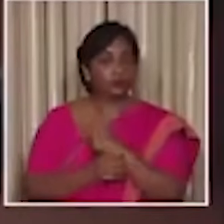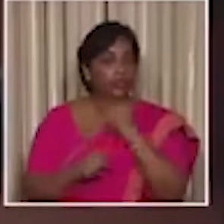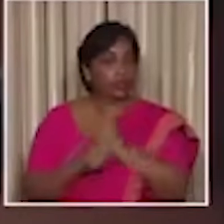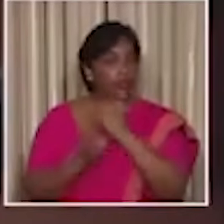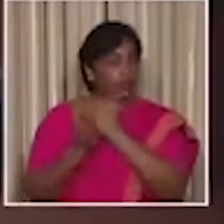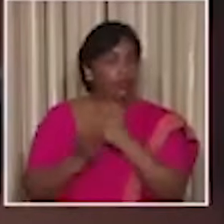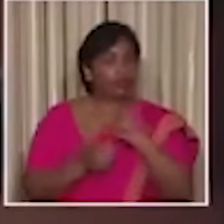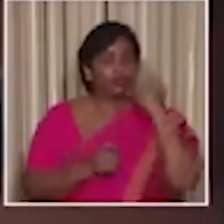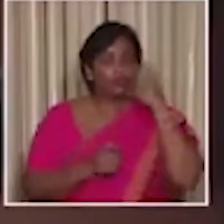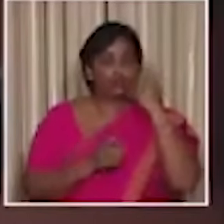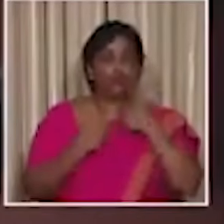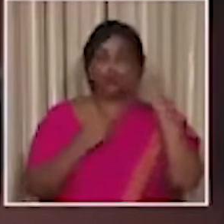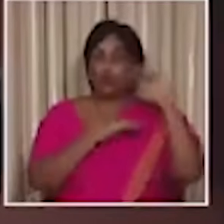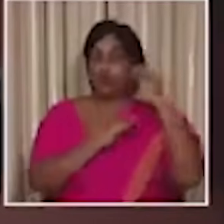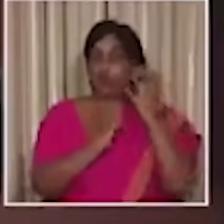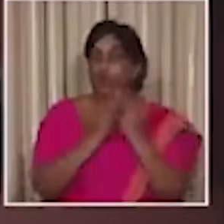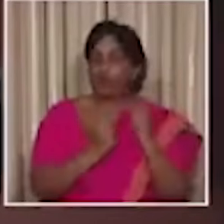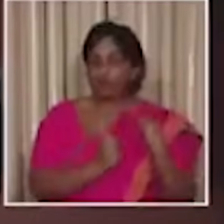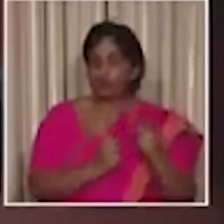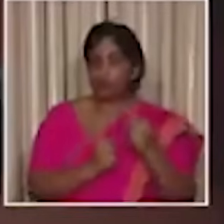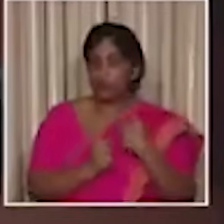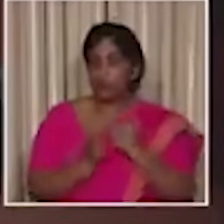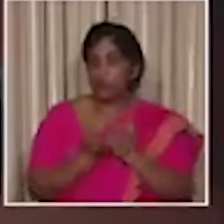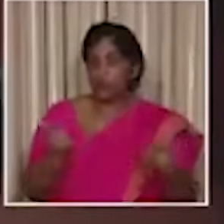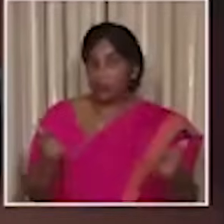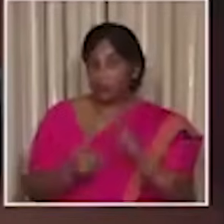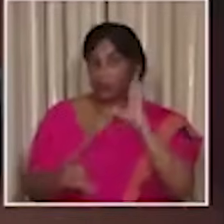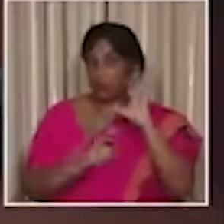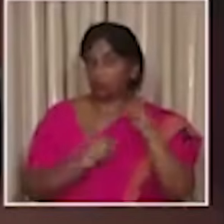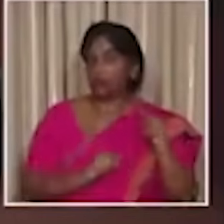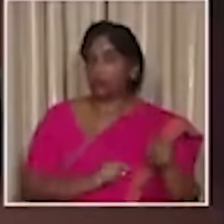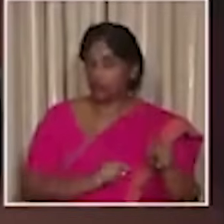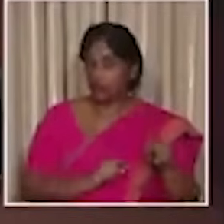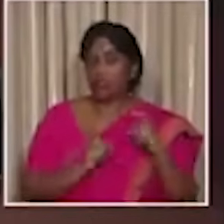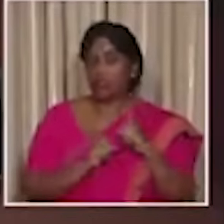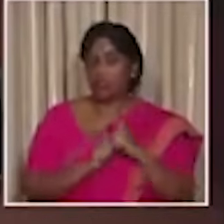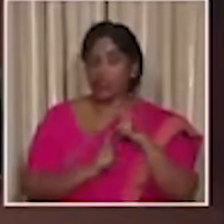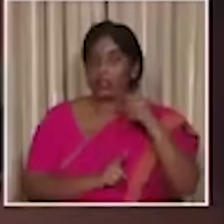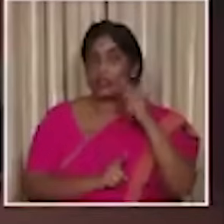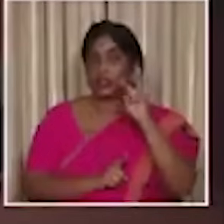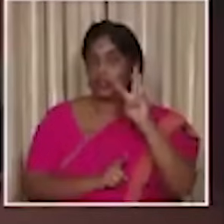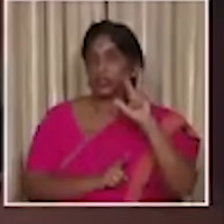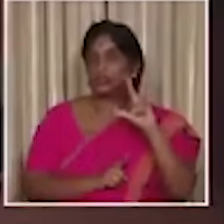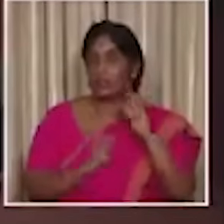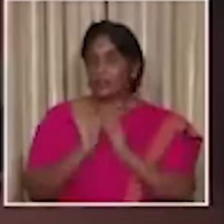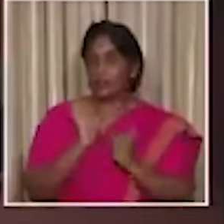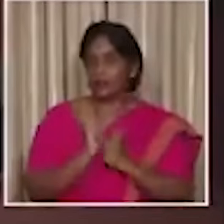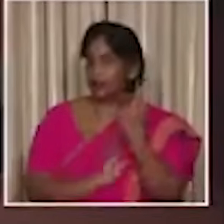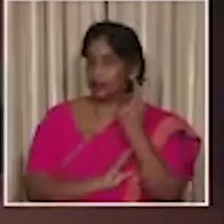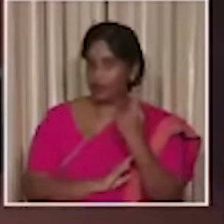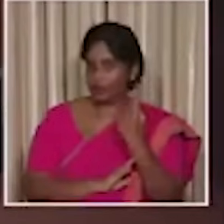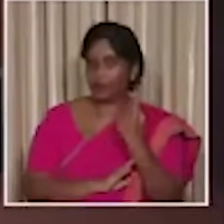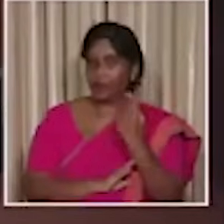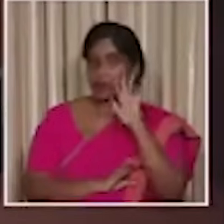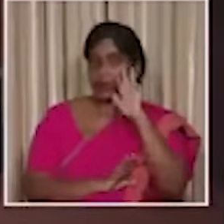අපිට දැනගන්න පුළුවන් මේගොල්ලෝ යවලා තියෙන ගාණ මාගාව වරායෙන් ගත්ත තොරතුරු අනුව තියෙන්නේ ඩොලර් 138 තමයි මෙට්‍රික් ටොන් එකක් යවලා තියෙන්නේ ඕකෙන්